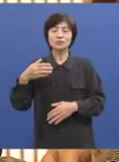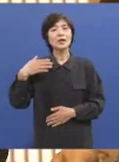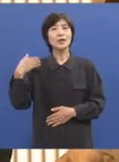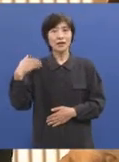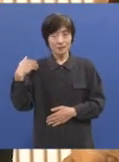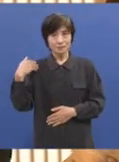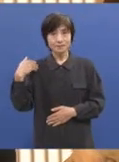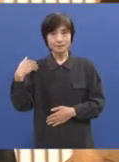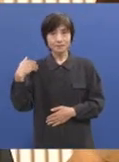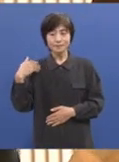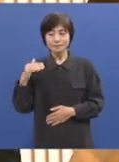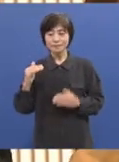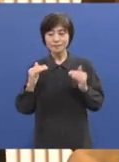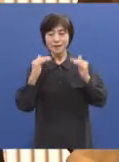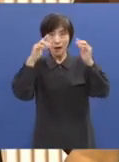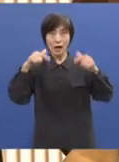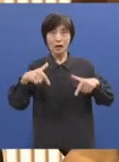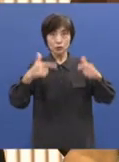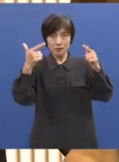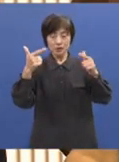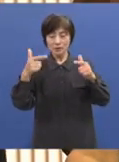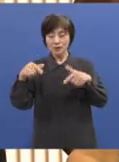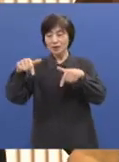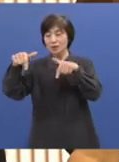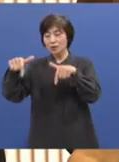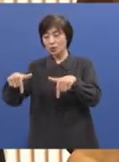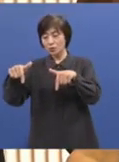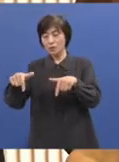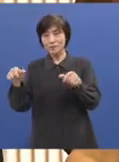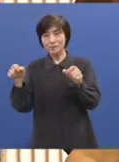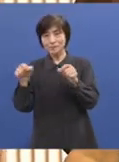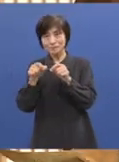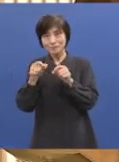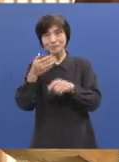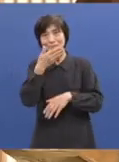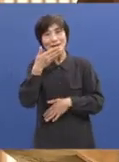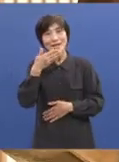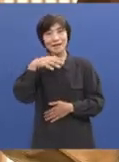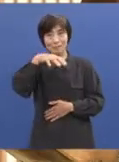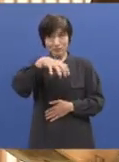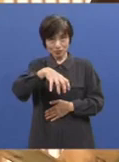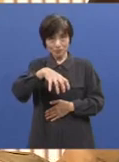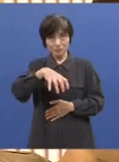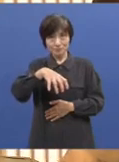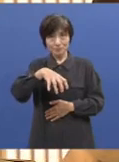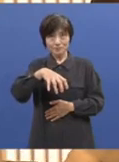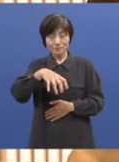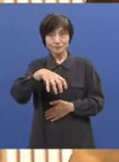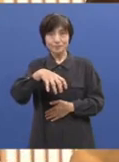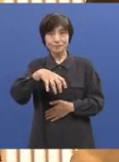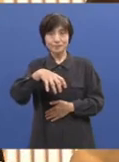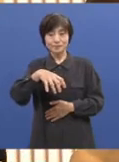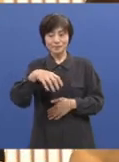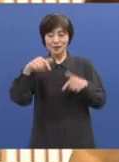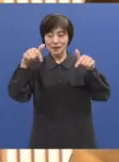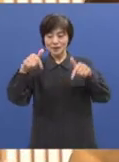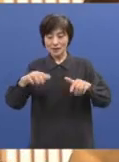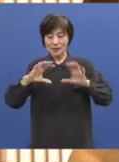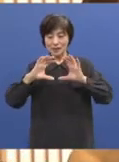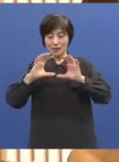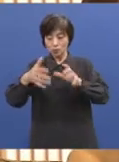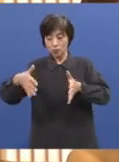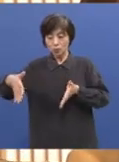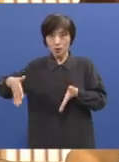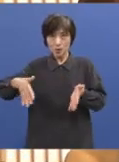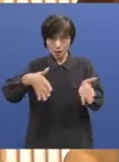ど、高槻というのはそれほど京都から見ても不便なところではなくて、西国街道があり